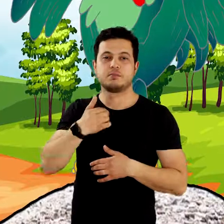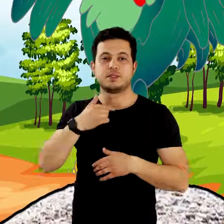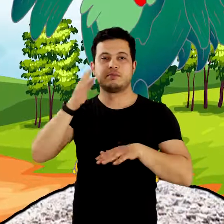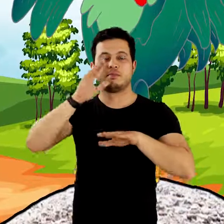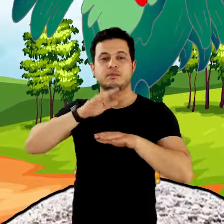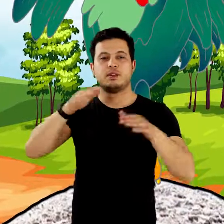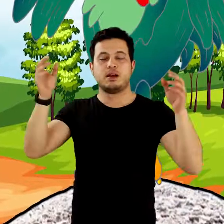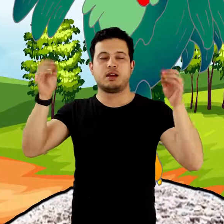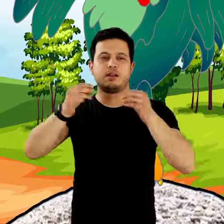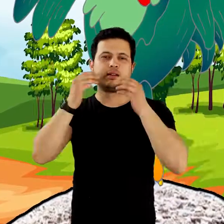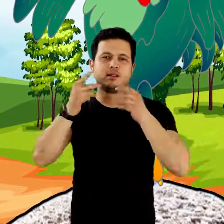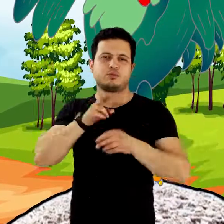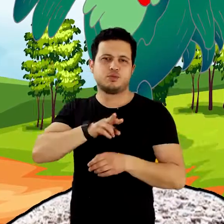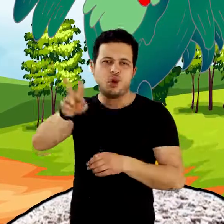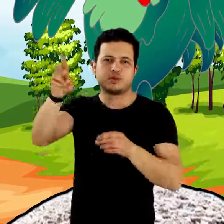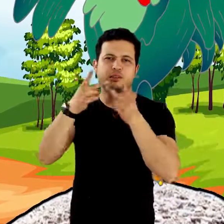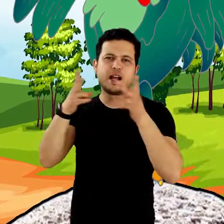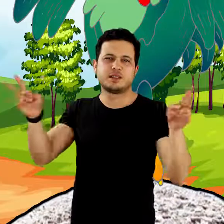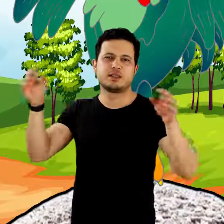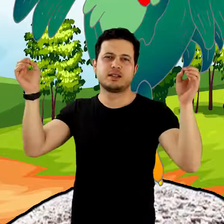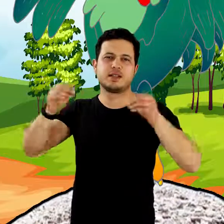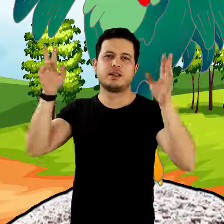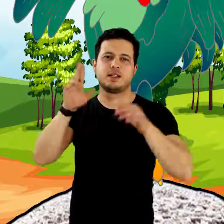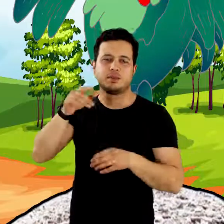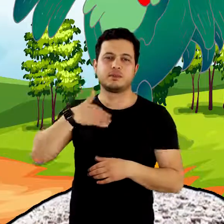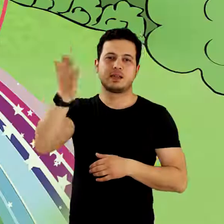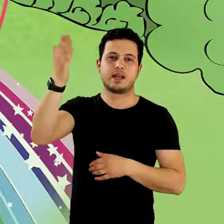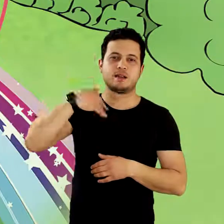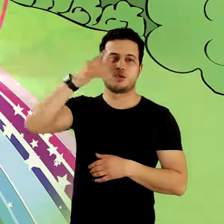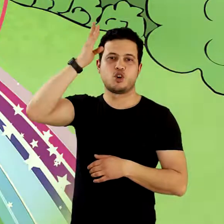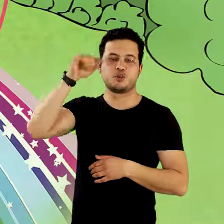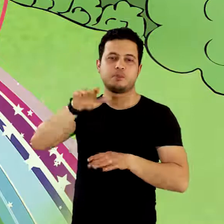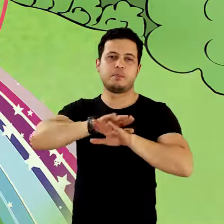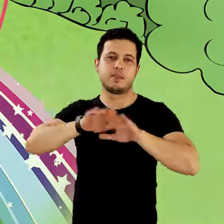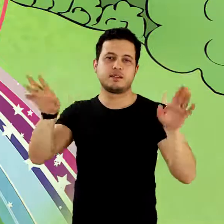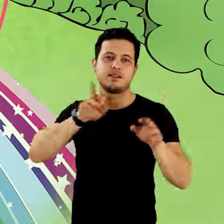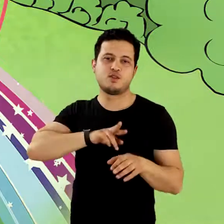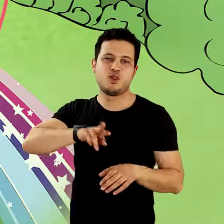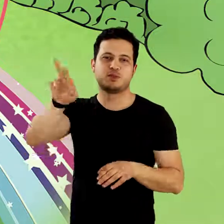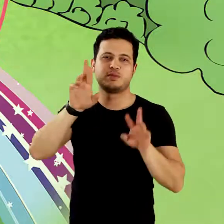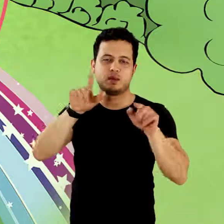sihirli geçitimiz. Gelsin Bilge Horoz'umuz, bitsin sihirli yolculuğumuz.